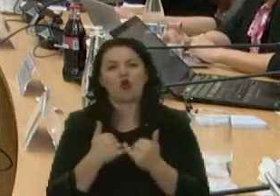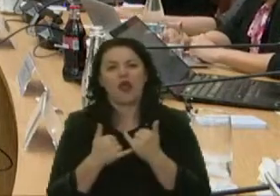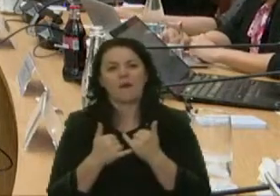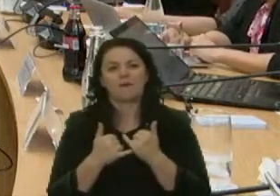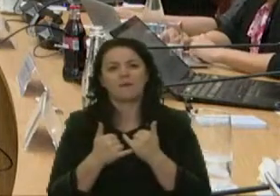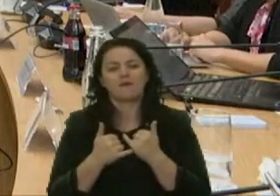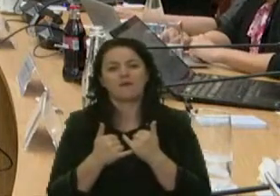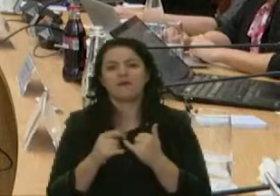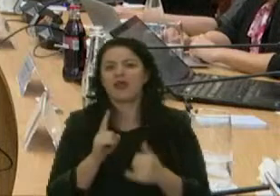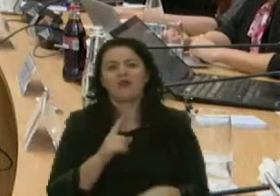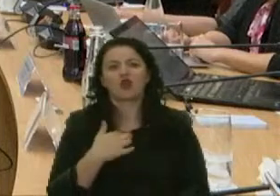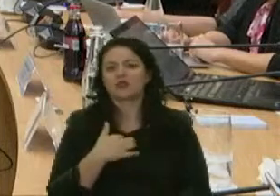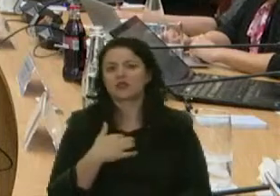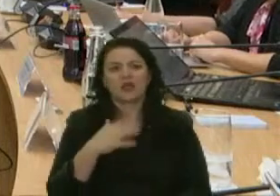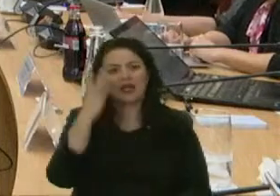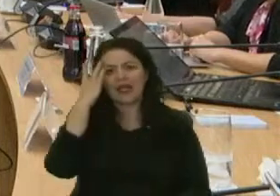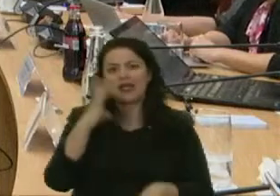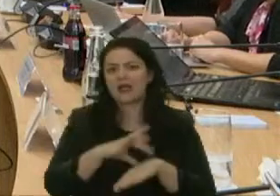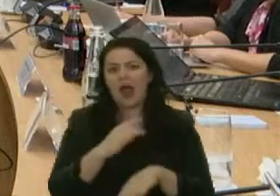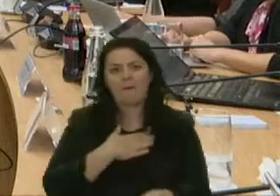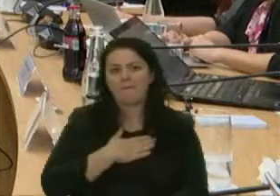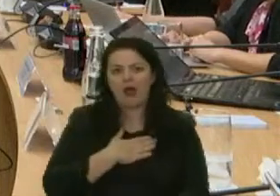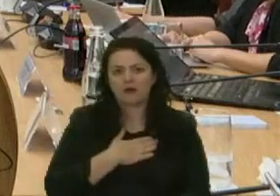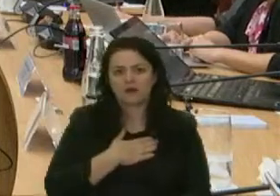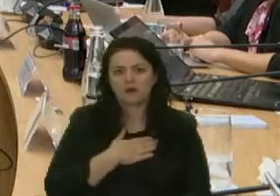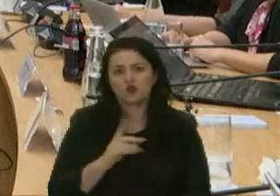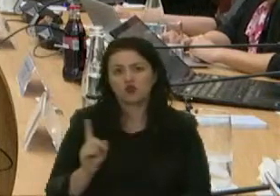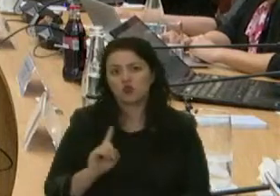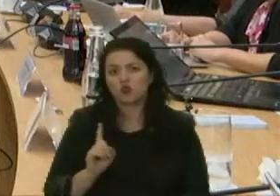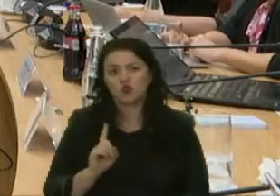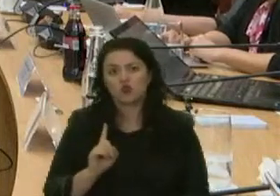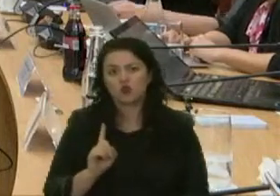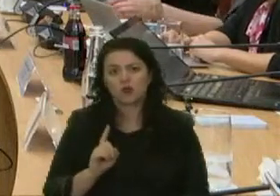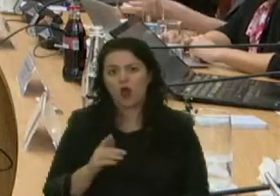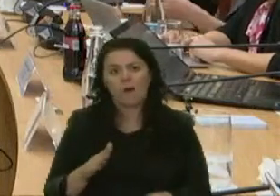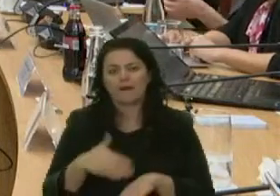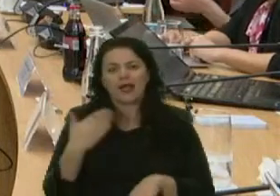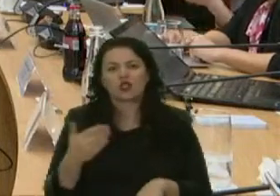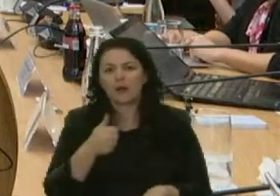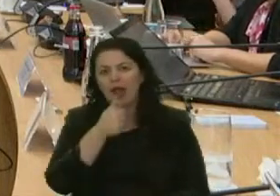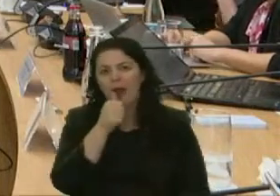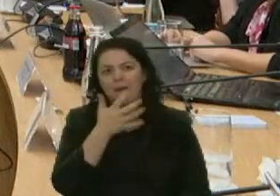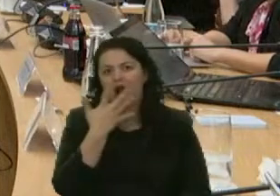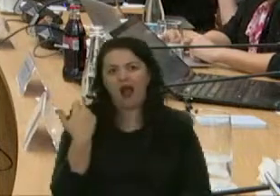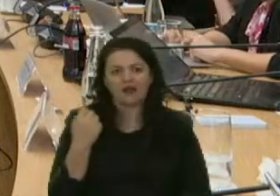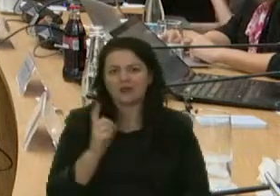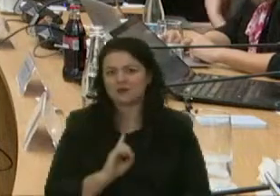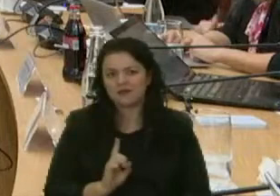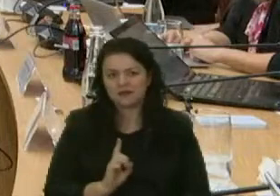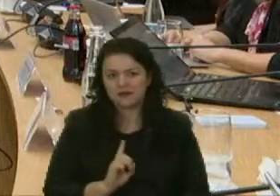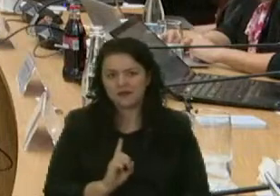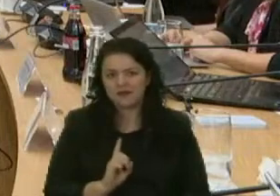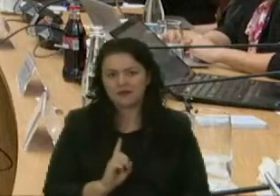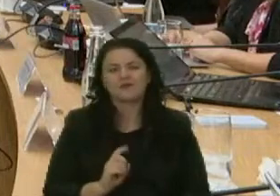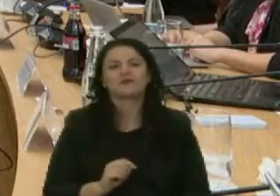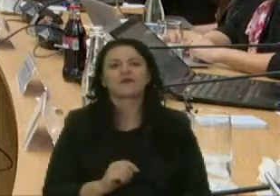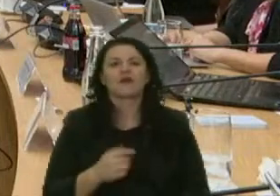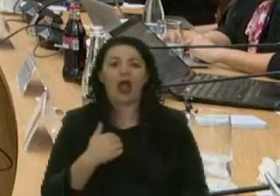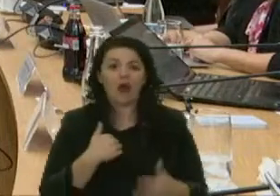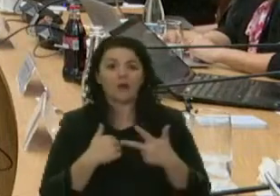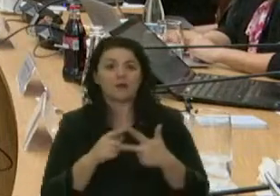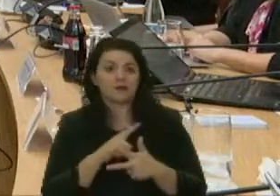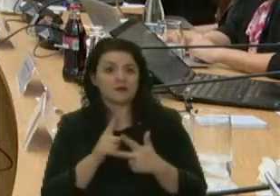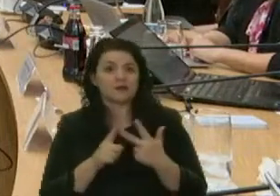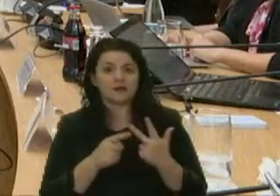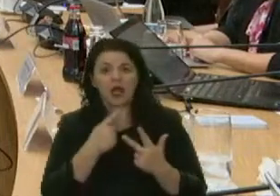să fiu n a fost inițiativa mea repet Nu eu am desit apa caldă Nu toți colegii mei au spus se poate finanța așa ceva Astea s cele trei opțiuni pe care le